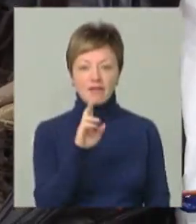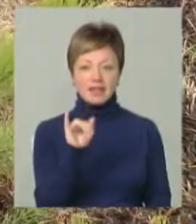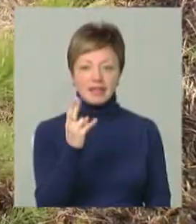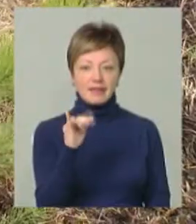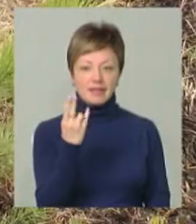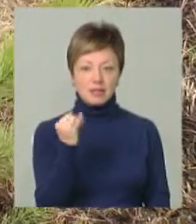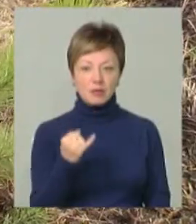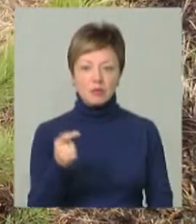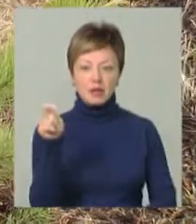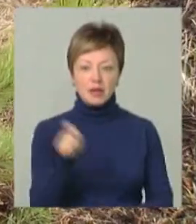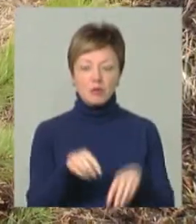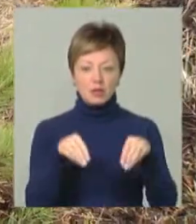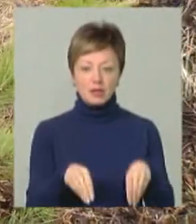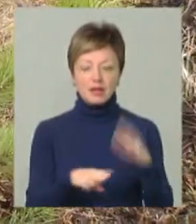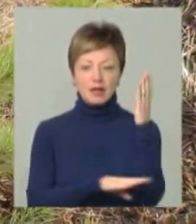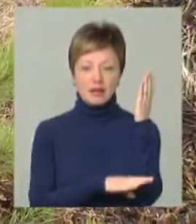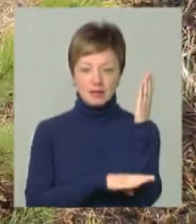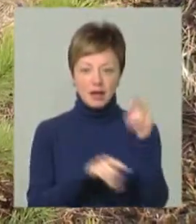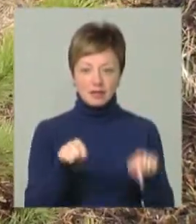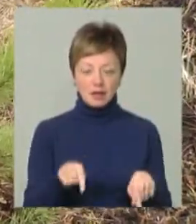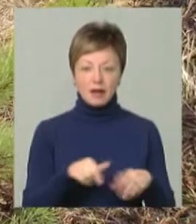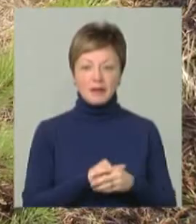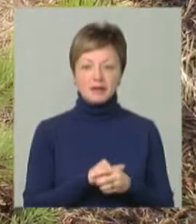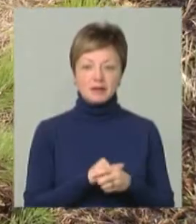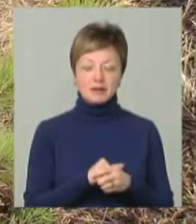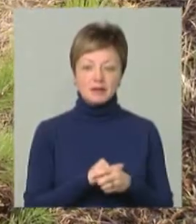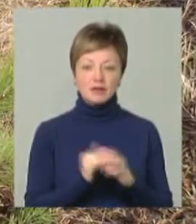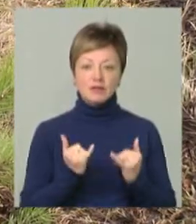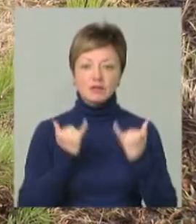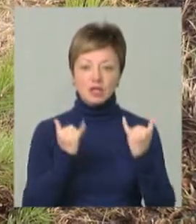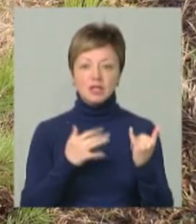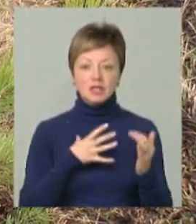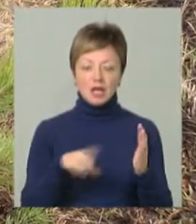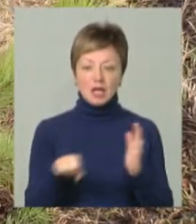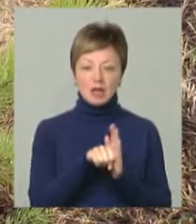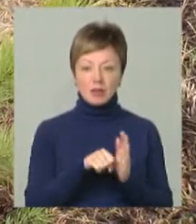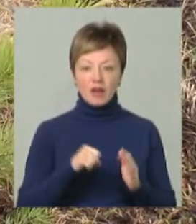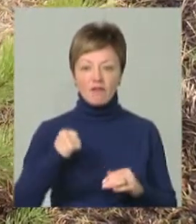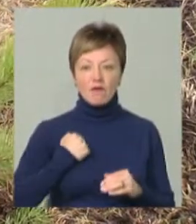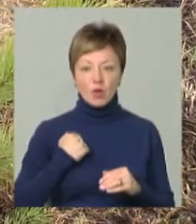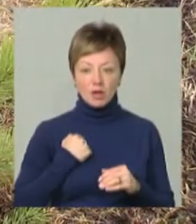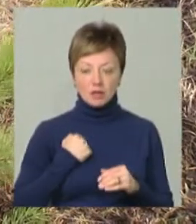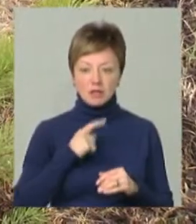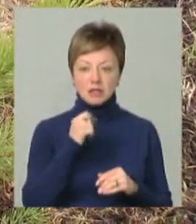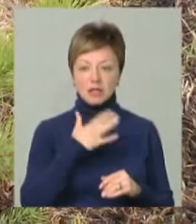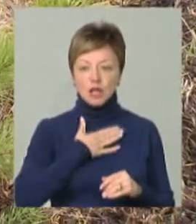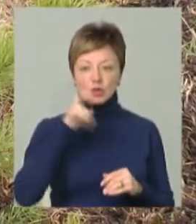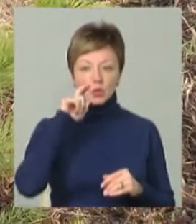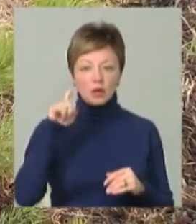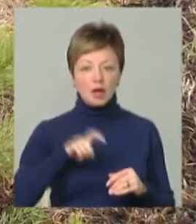приїхали сьогодні посадити тут деревцята в честь загиблих воїнів за нашу